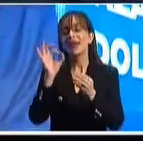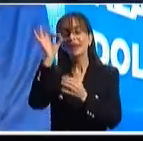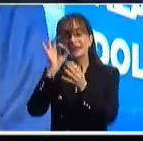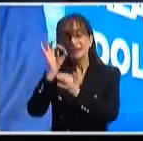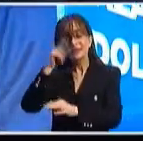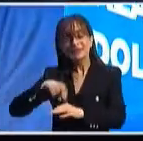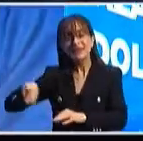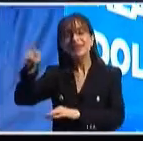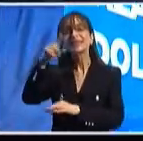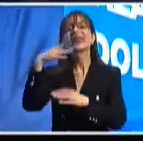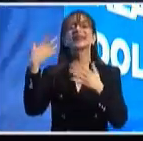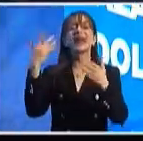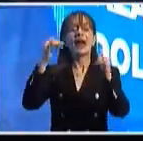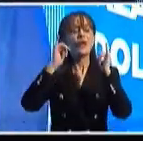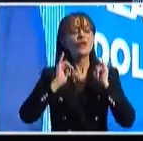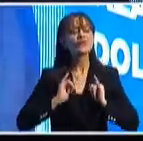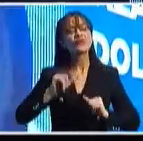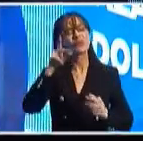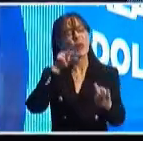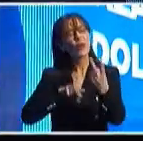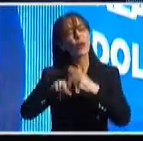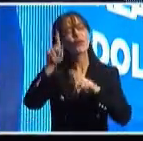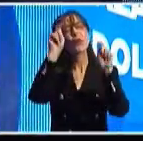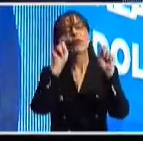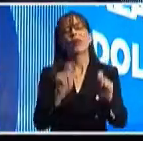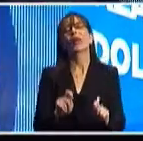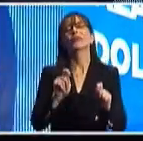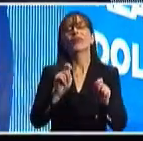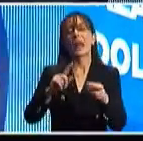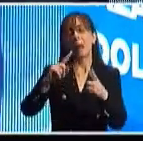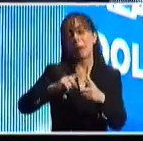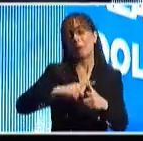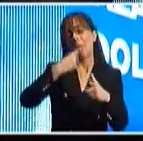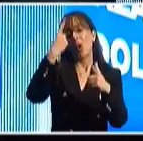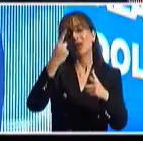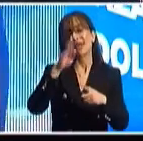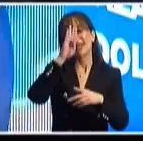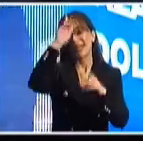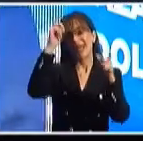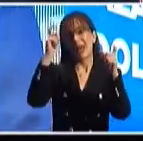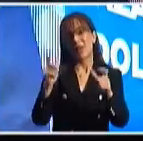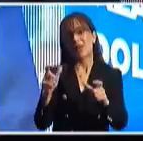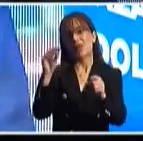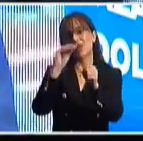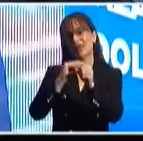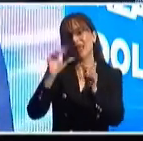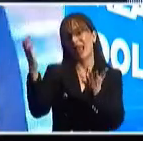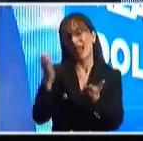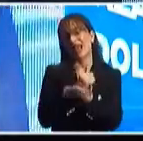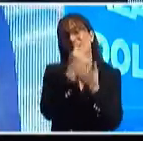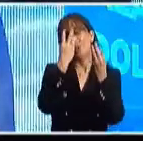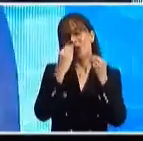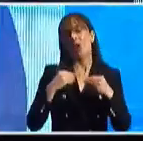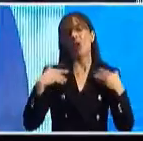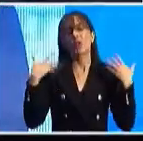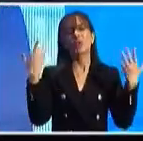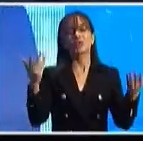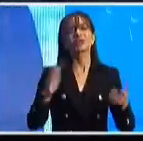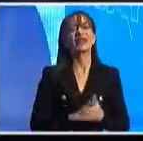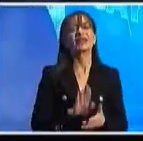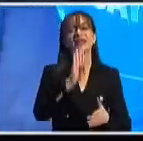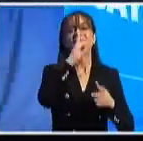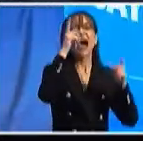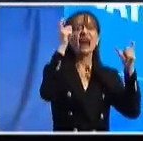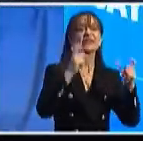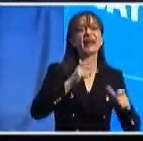huzur içerisinde yolculuk yaptığı bir projeyi İstanbul'a kazandırmış olacağız. Yine Kağıthane